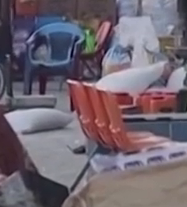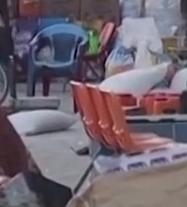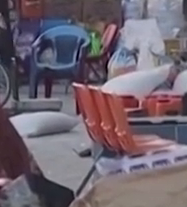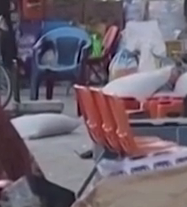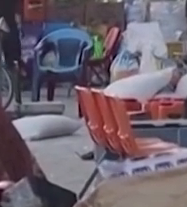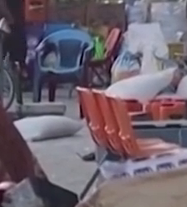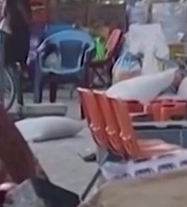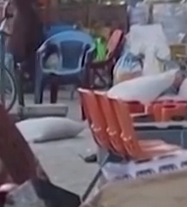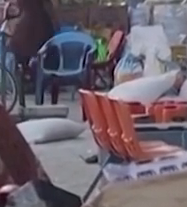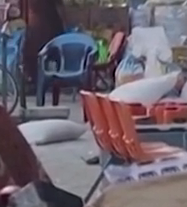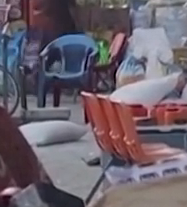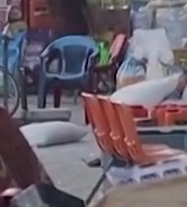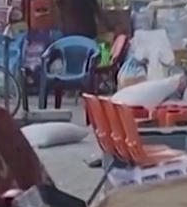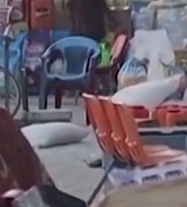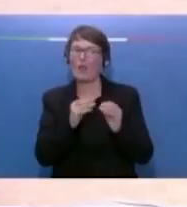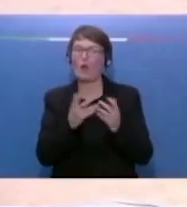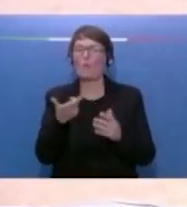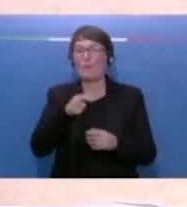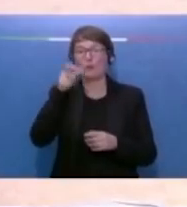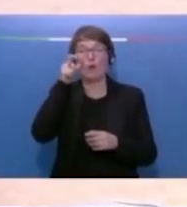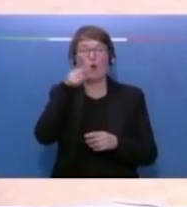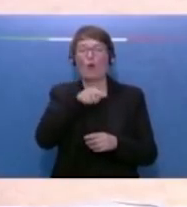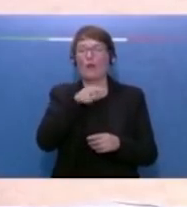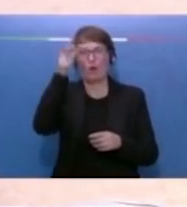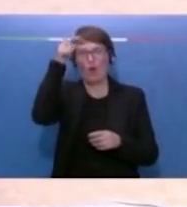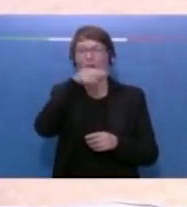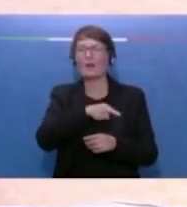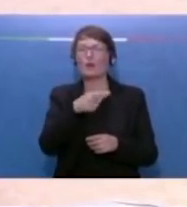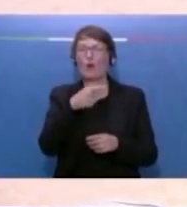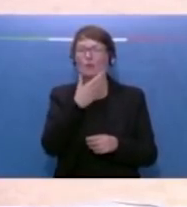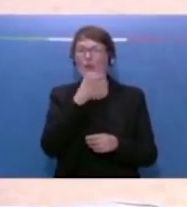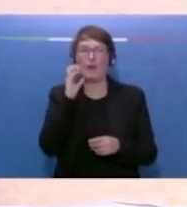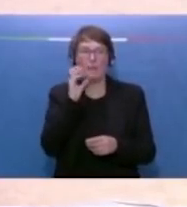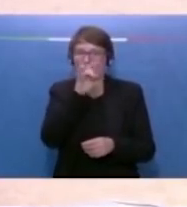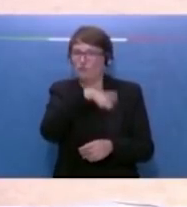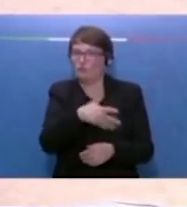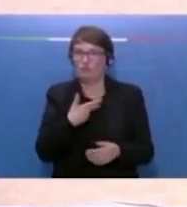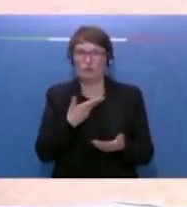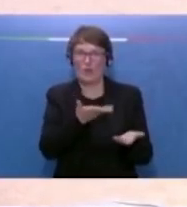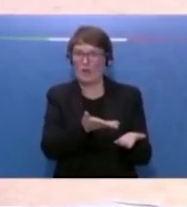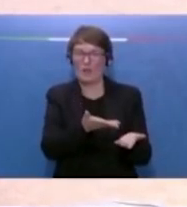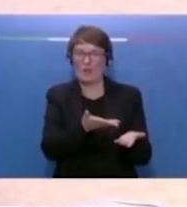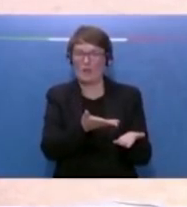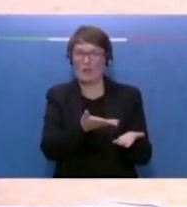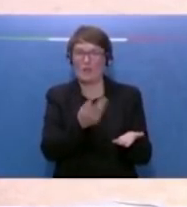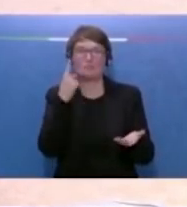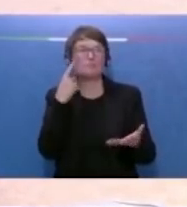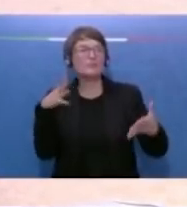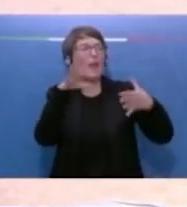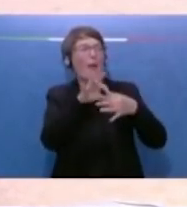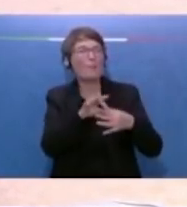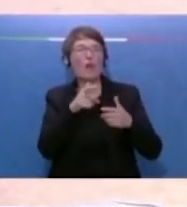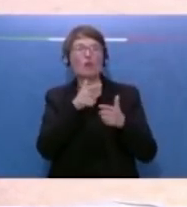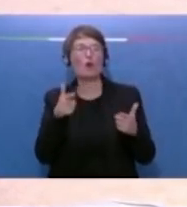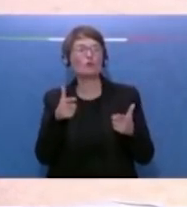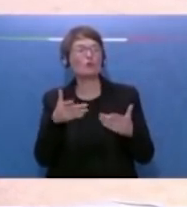օգնություն ուղարկել Աֆղանստան և որևէ կերպ չառնչվել դեֆակտո երկիրը կառավարող թալիբների հետ։ Եթե նրանք չեն ցանկանա, որ մենք